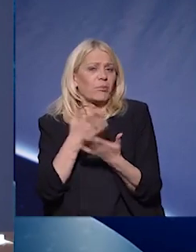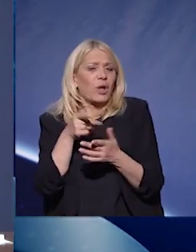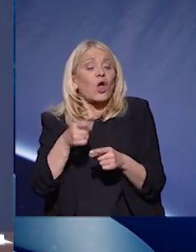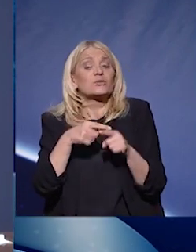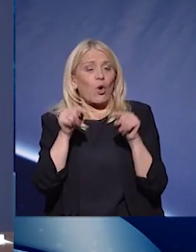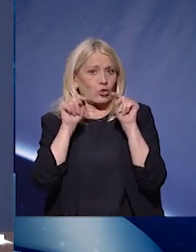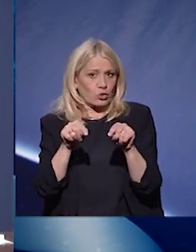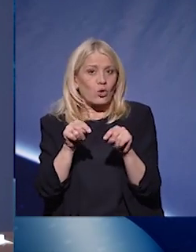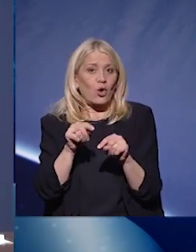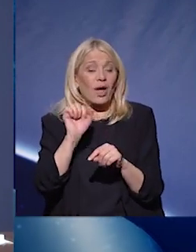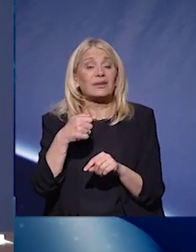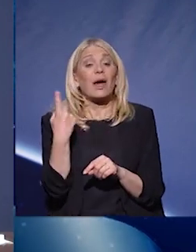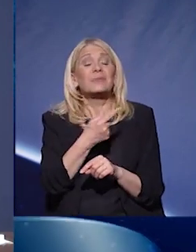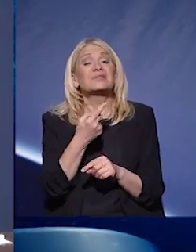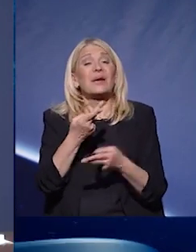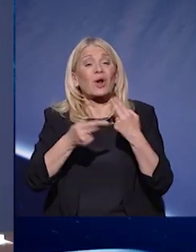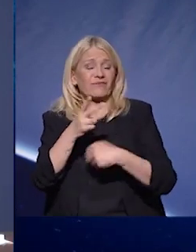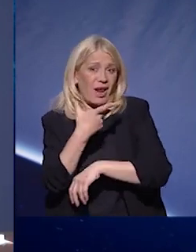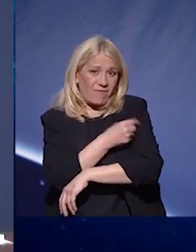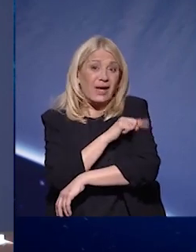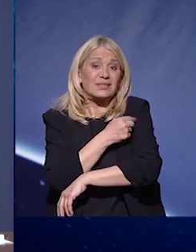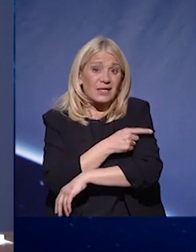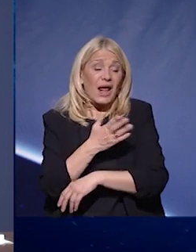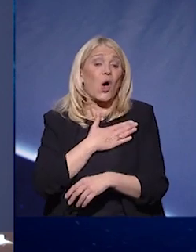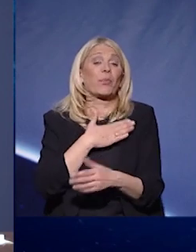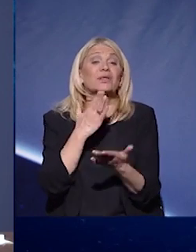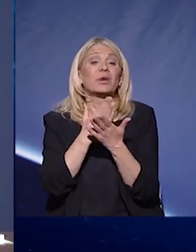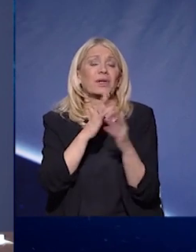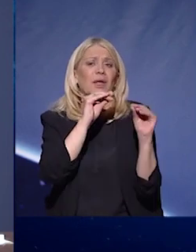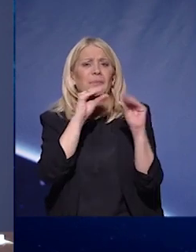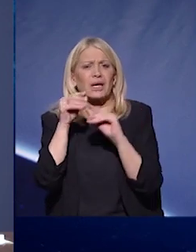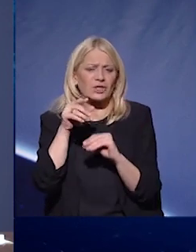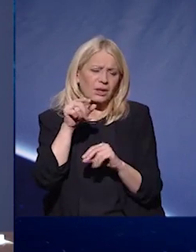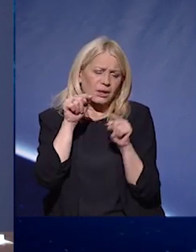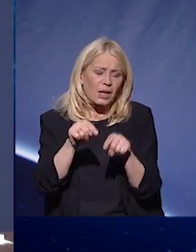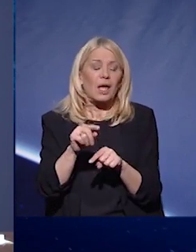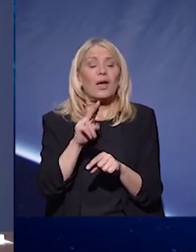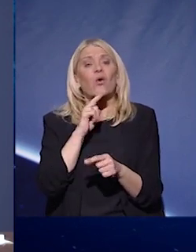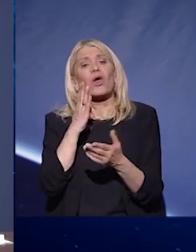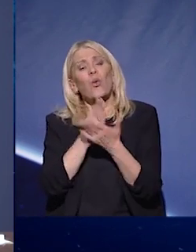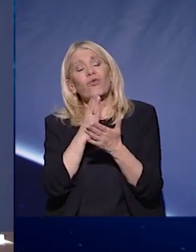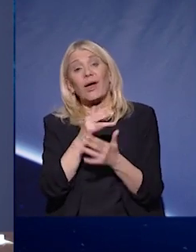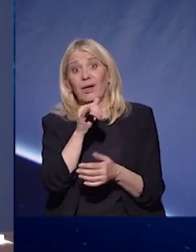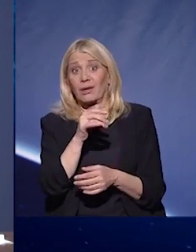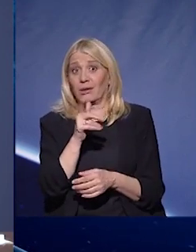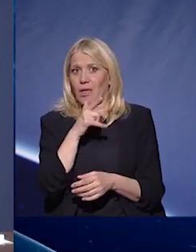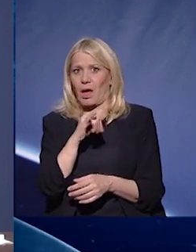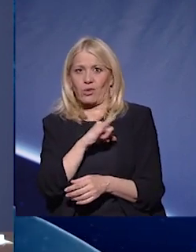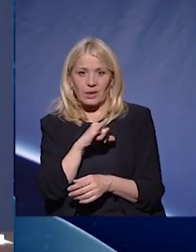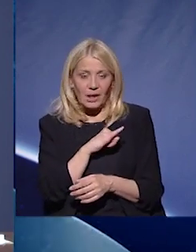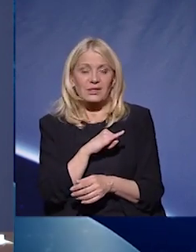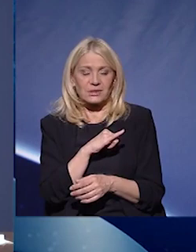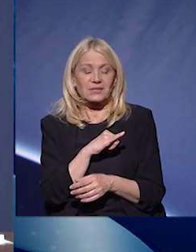zbog toga da bi se proizvela vakcina, opet će biti priče te koje su uvek jako zanimljive